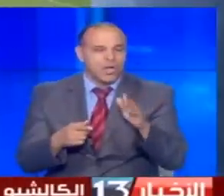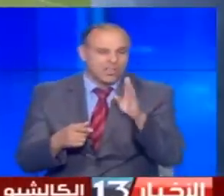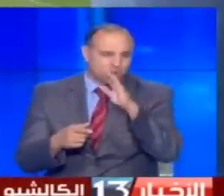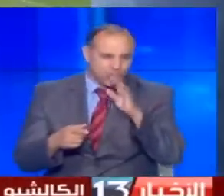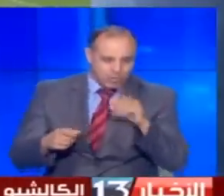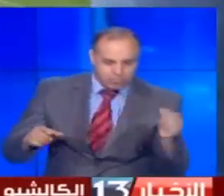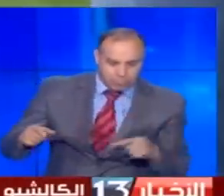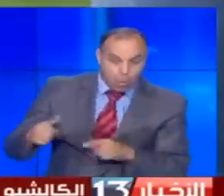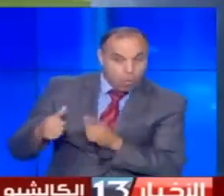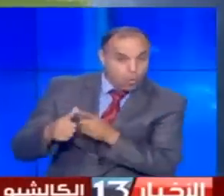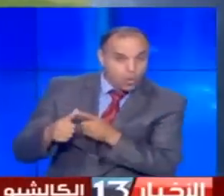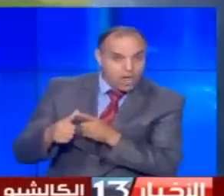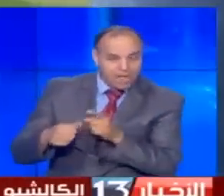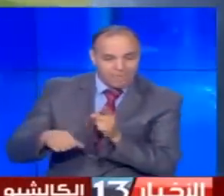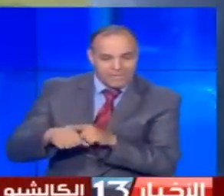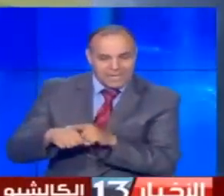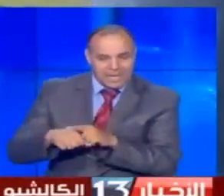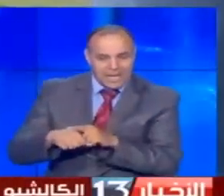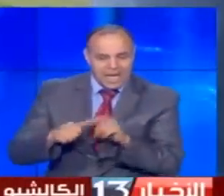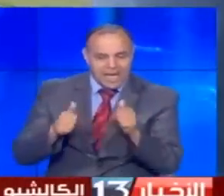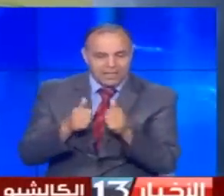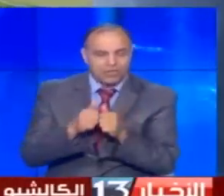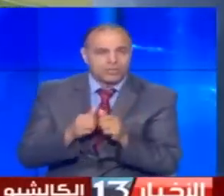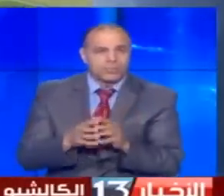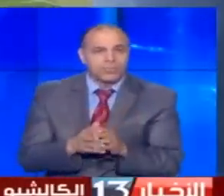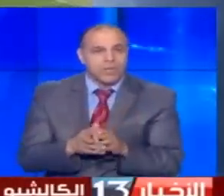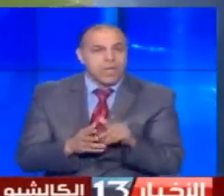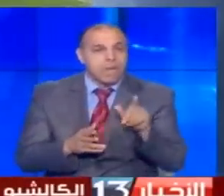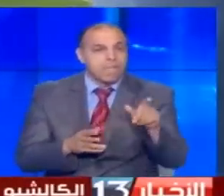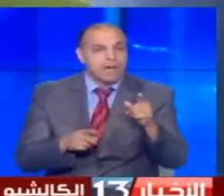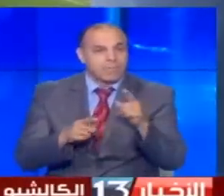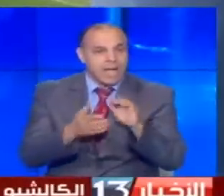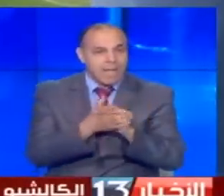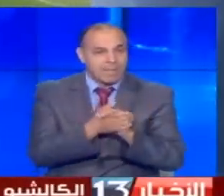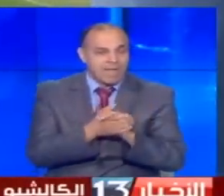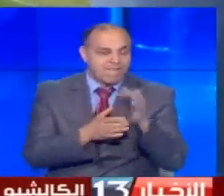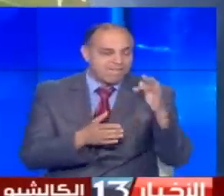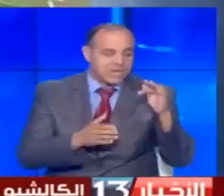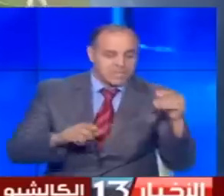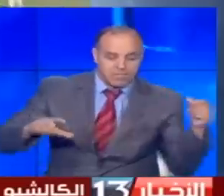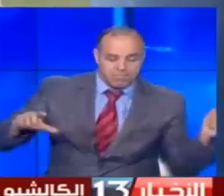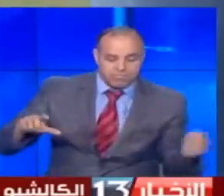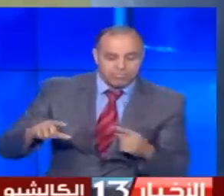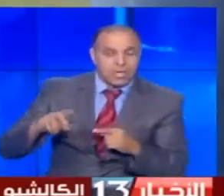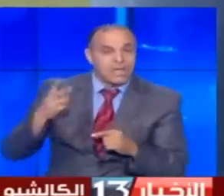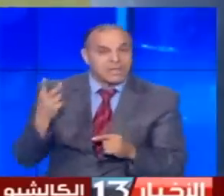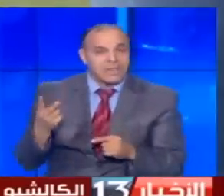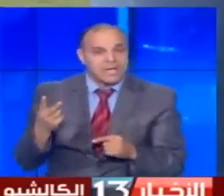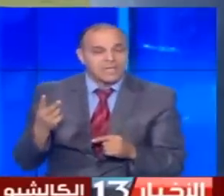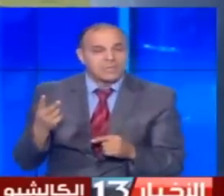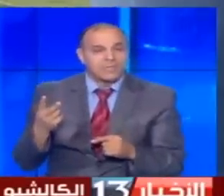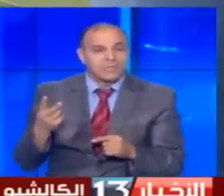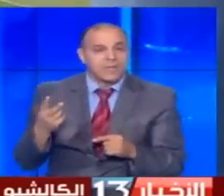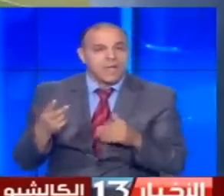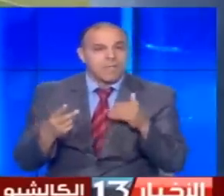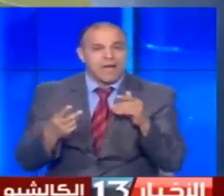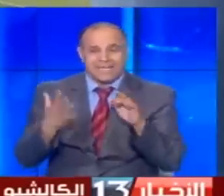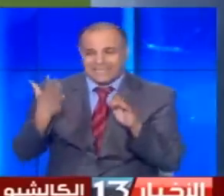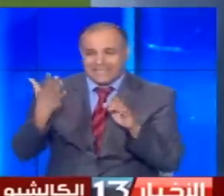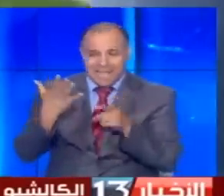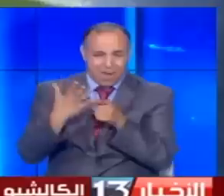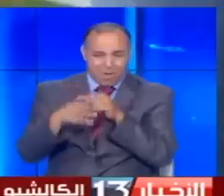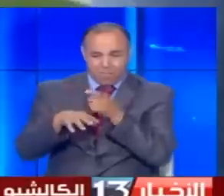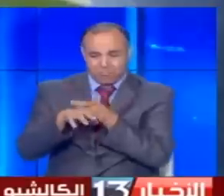بال بال منذ الدقيقه الحاديه عشره ثم اضاف زميله الفرنسي بليز ماتويدي الهدف الثاني بعد خمس دقائق